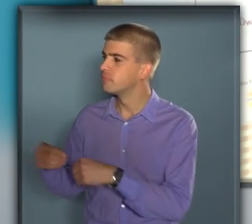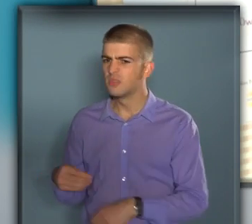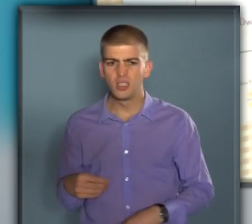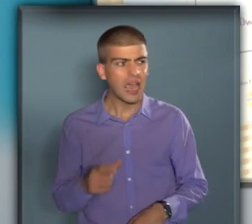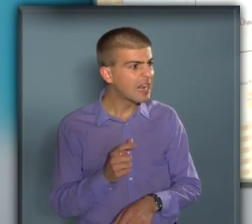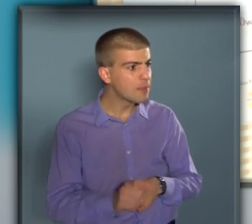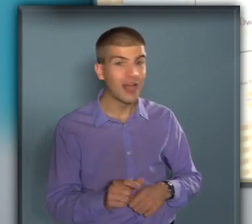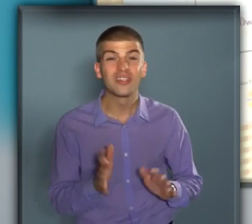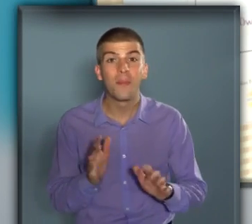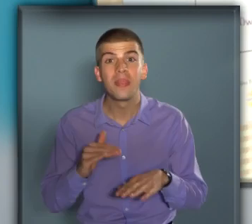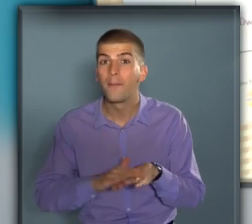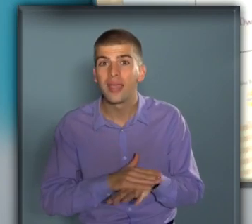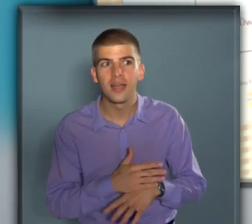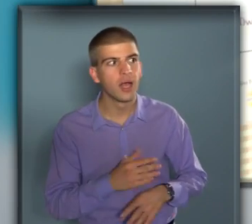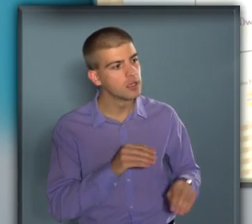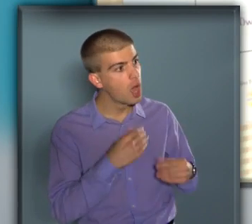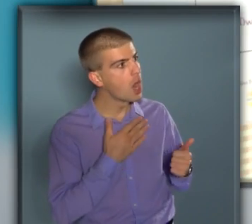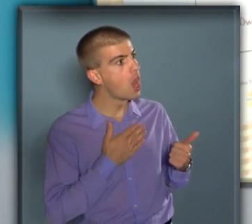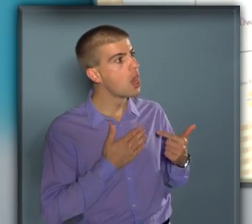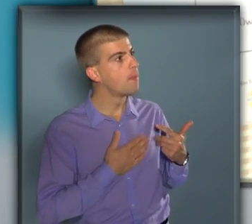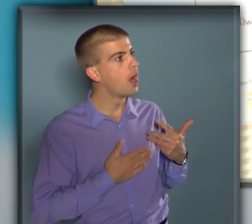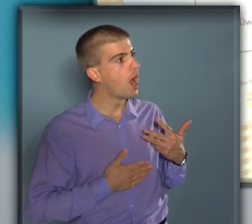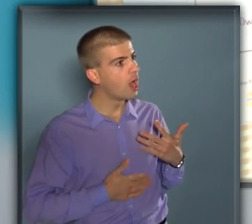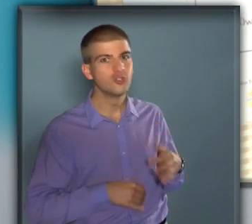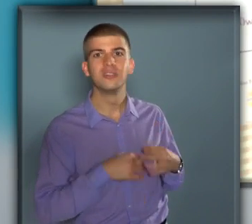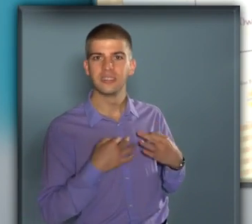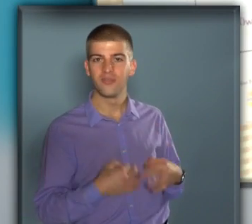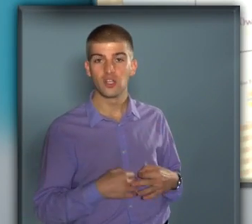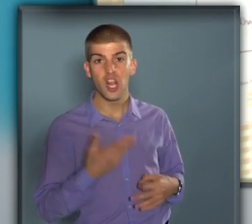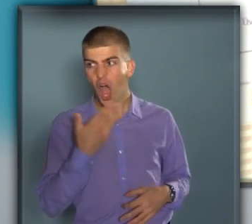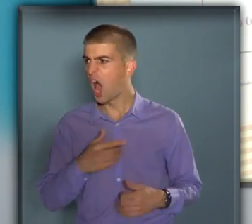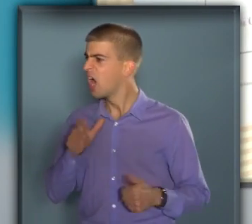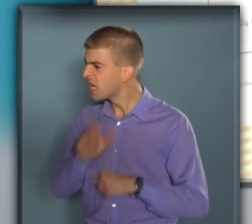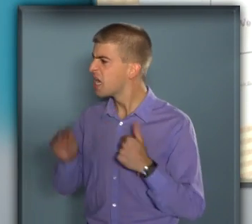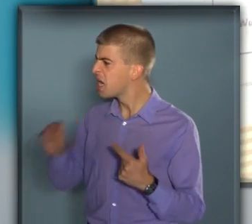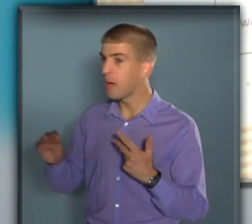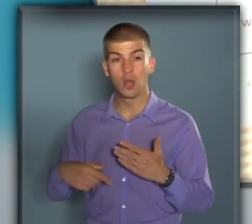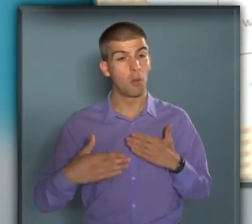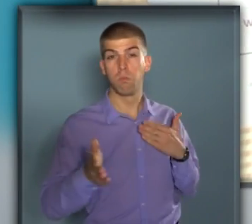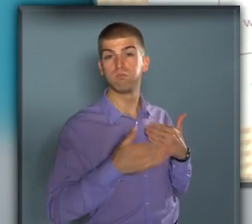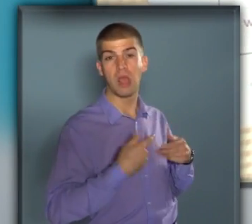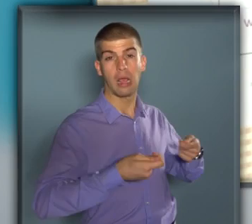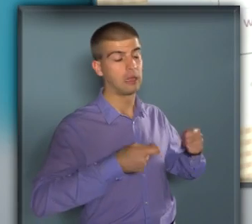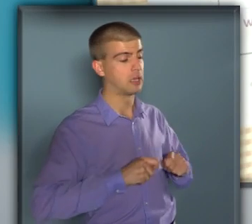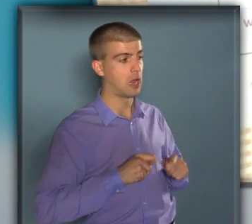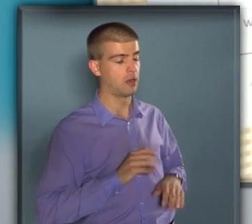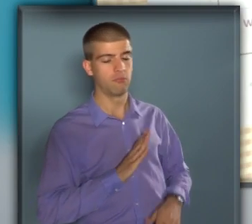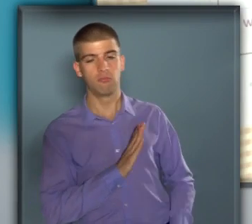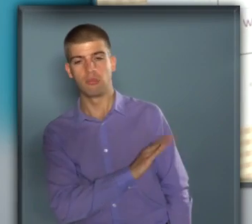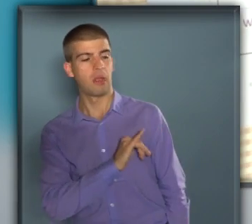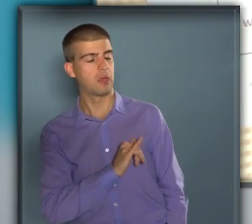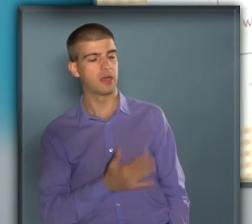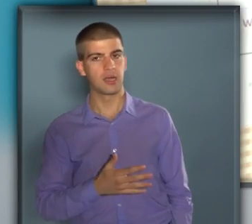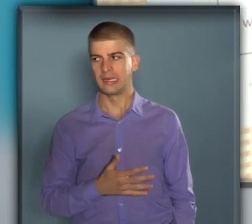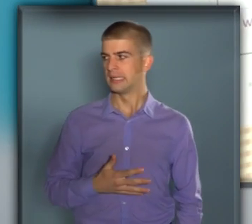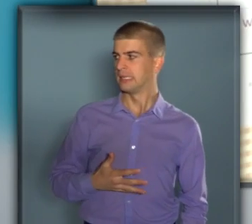nem letolva, amitől nyilvánvalóan bezárkózik, és egyáltalán nem fog semmit átvenni abból, amit mondok, hanem